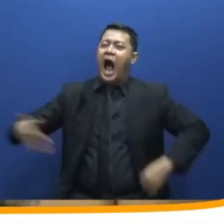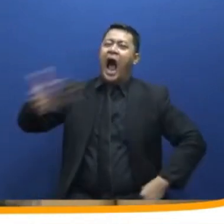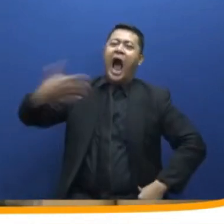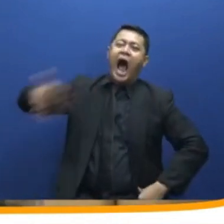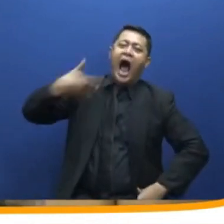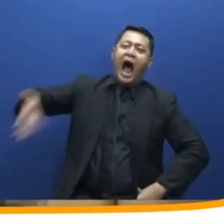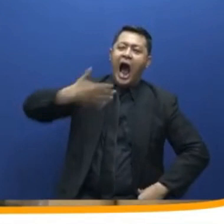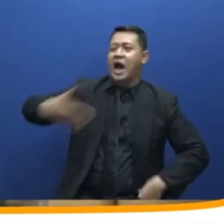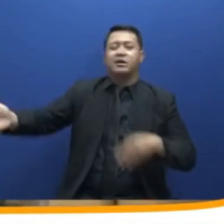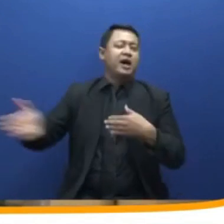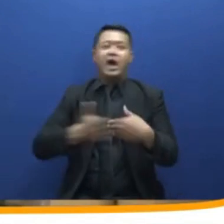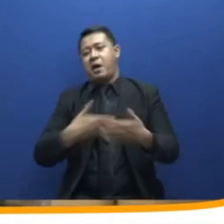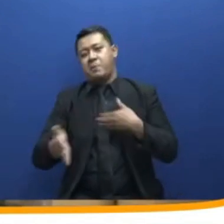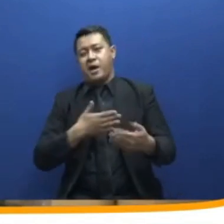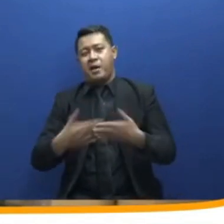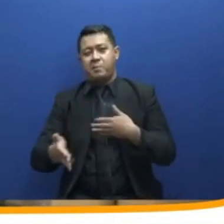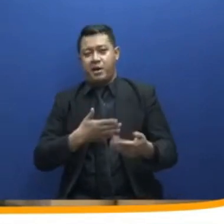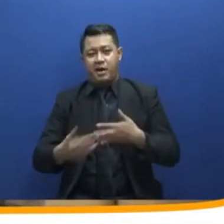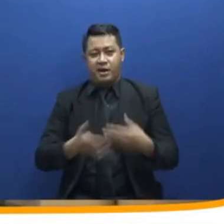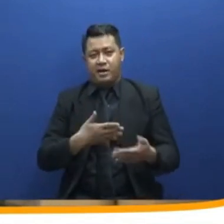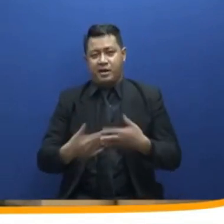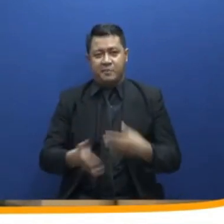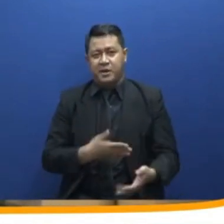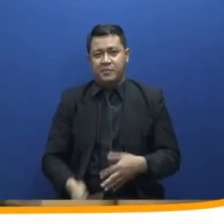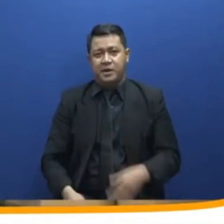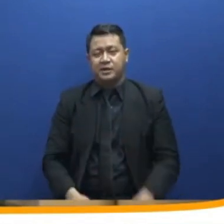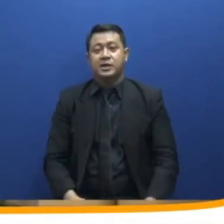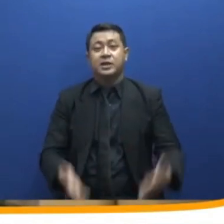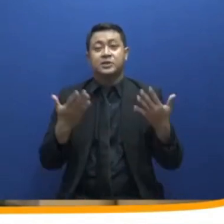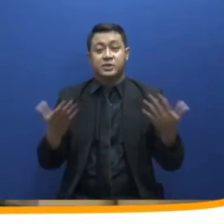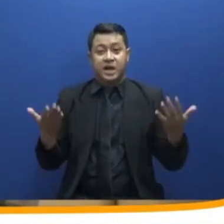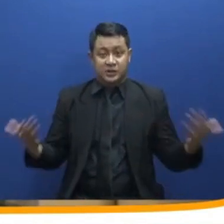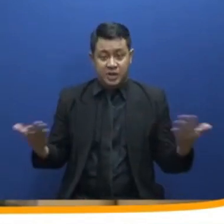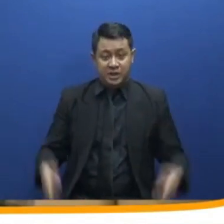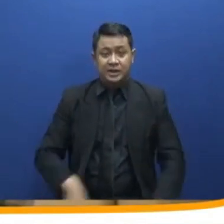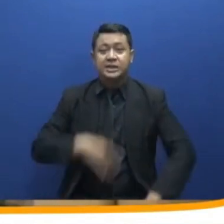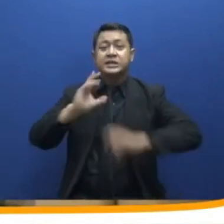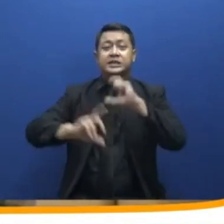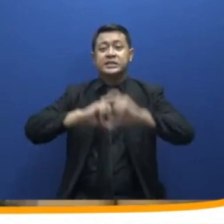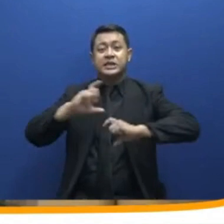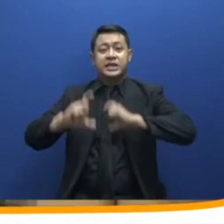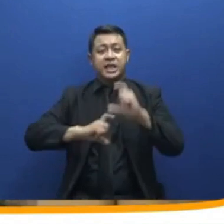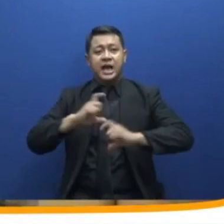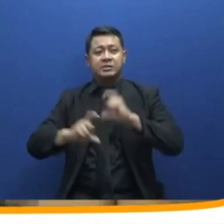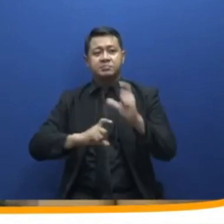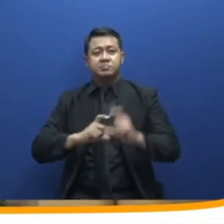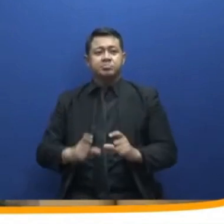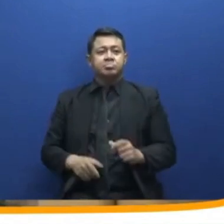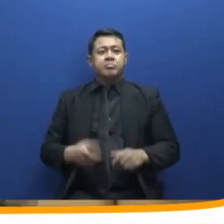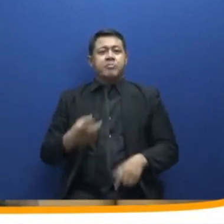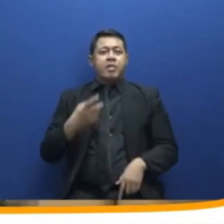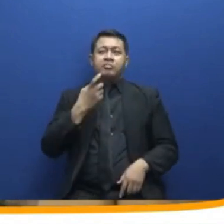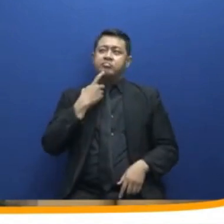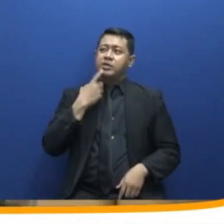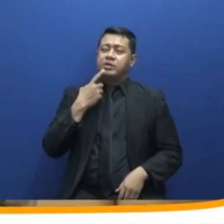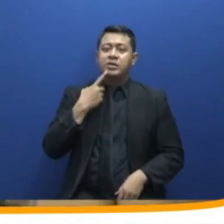kebersamaan malam Paskah saudara dan saudariku yang terkasih kisah atau pun cerita-cerita mengenai